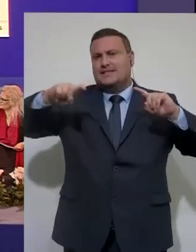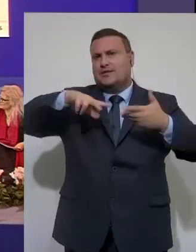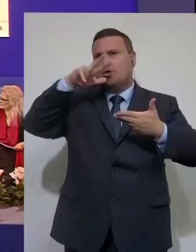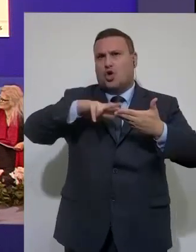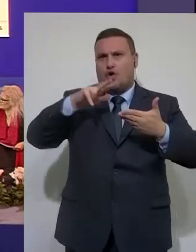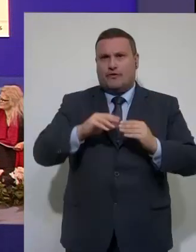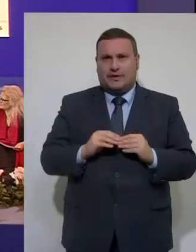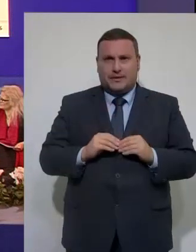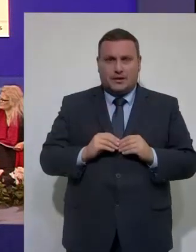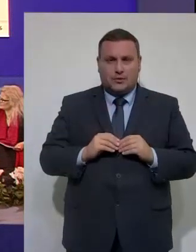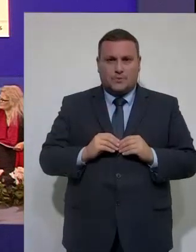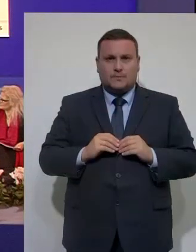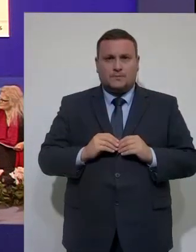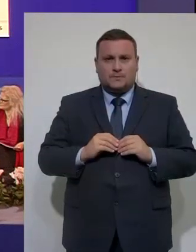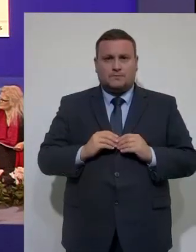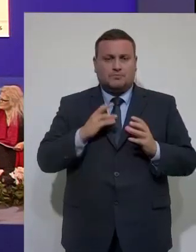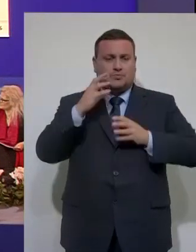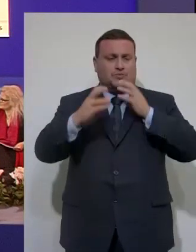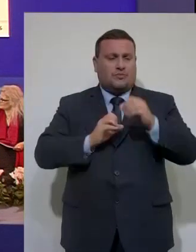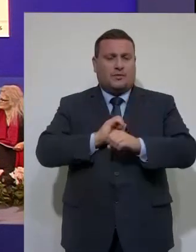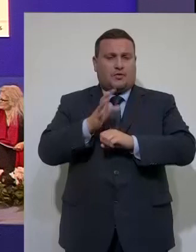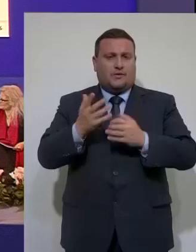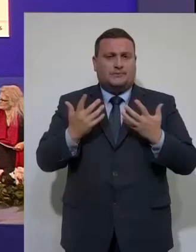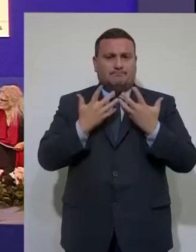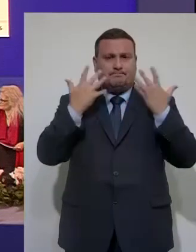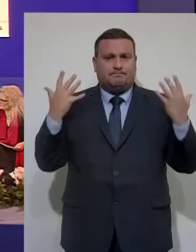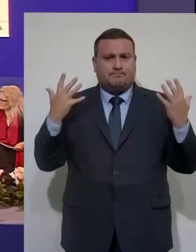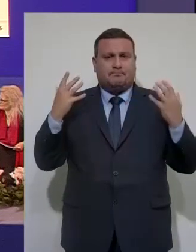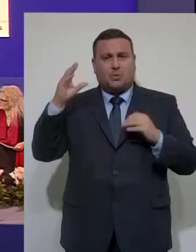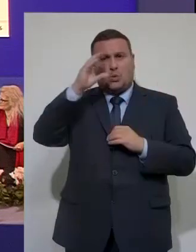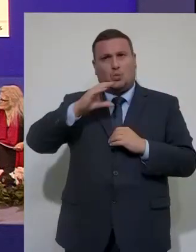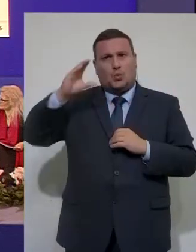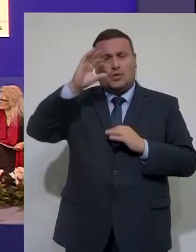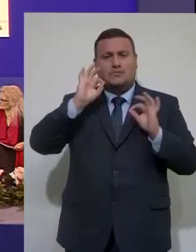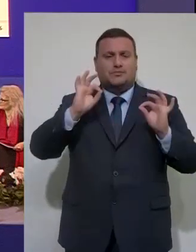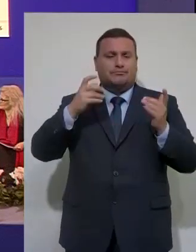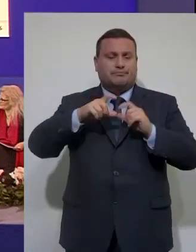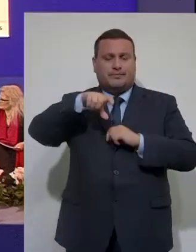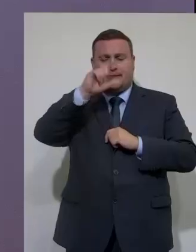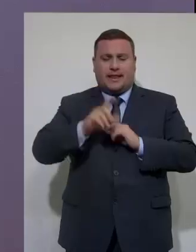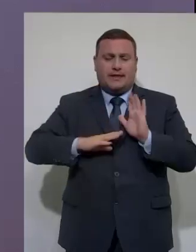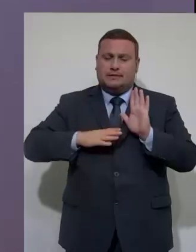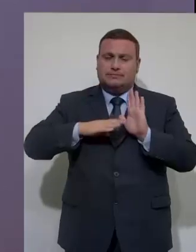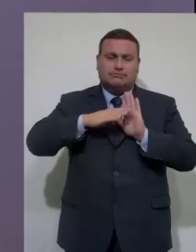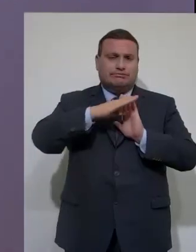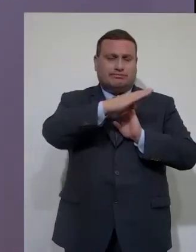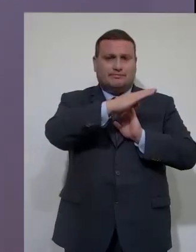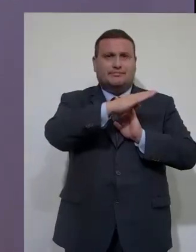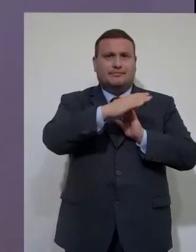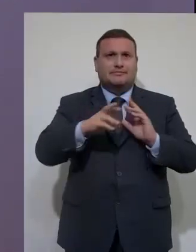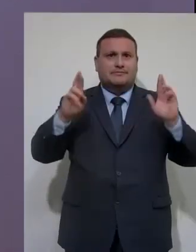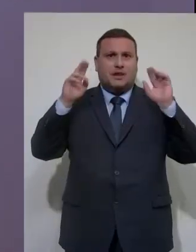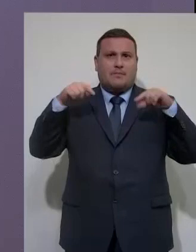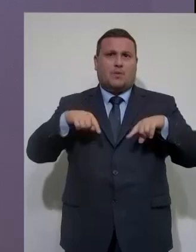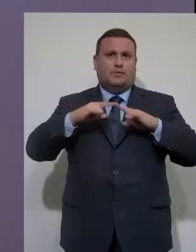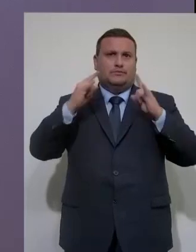crisi Covid nel turismo in Italia. Diciamo che questo è un capitolo, ci auguriamo, chiuso